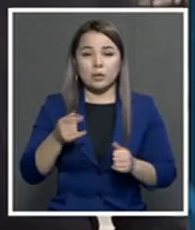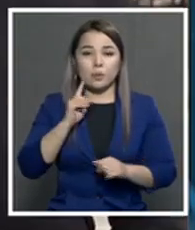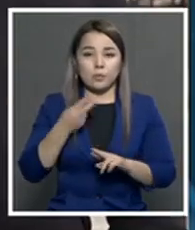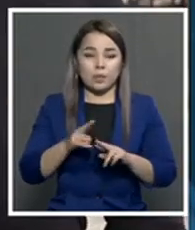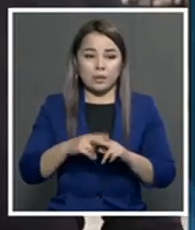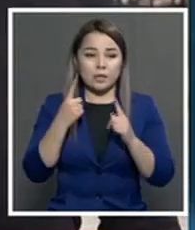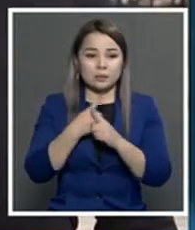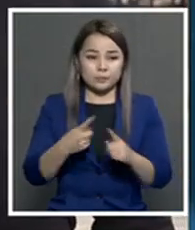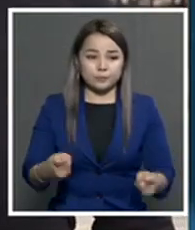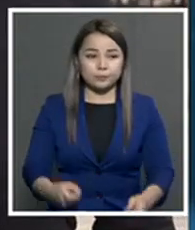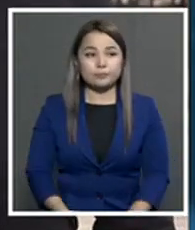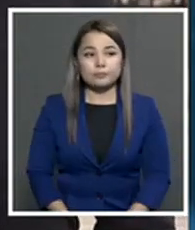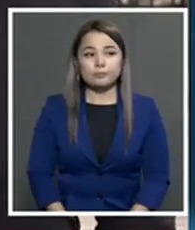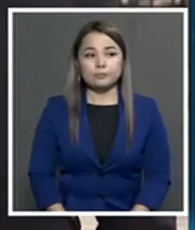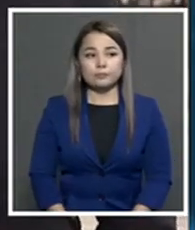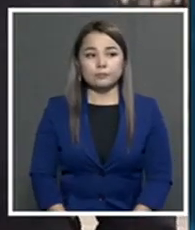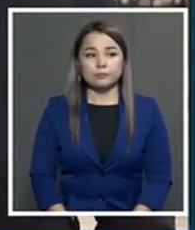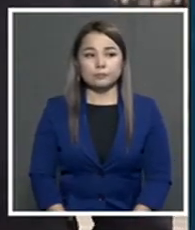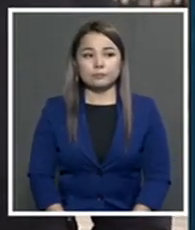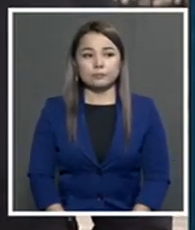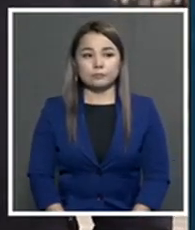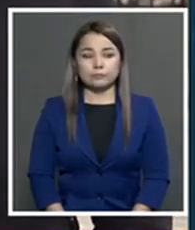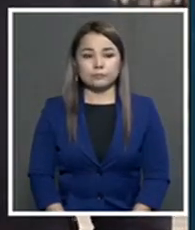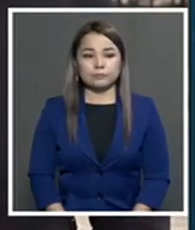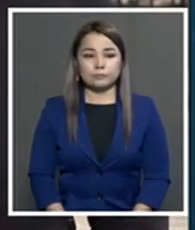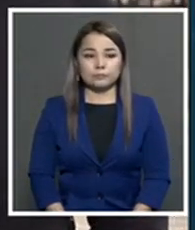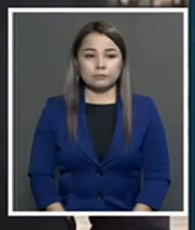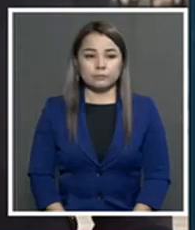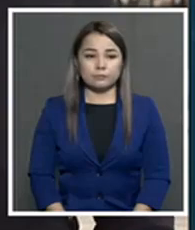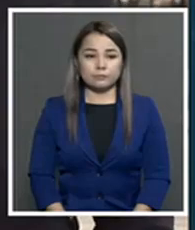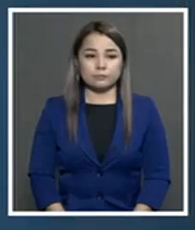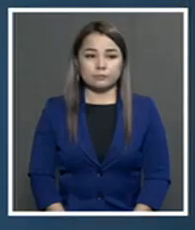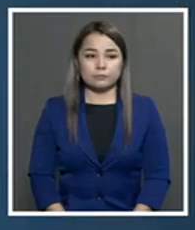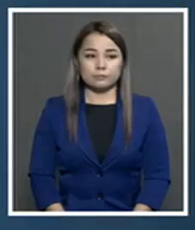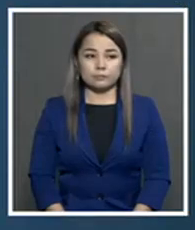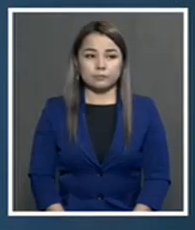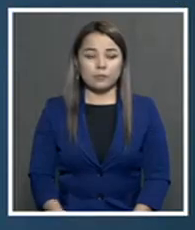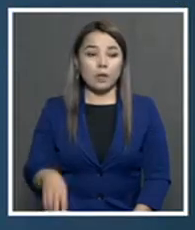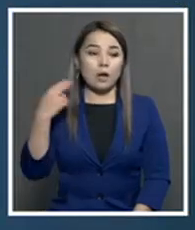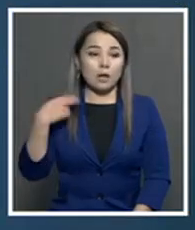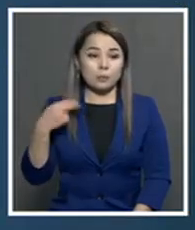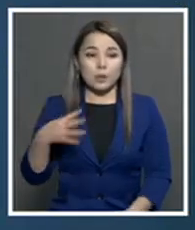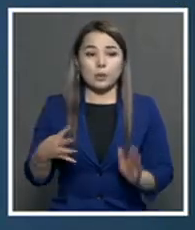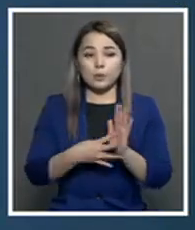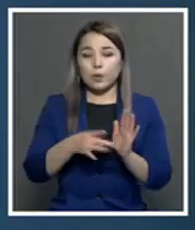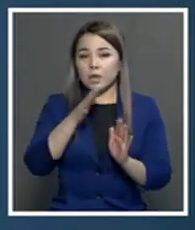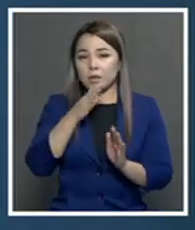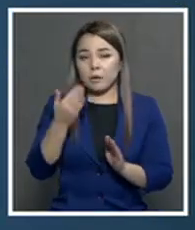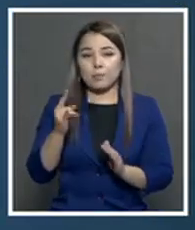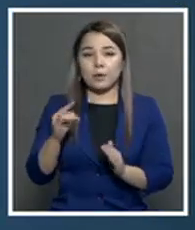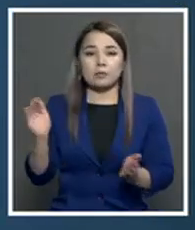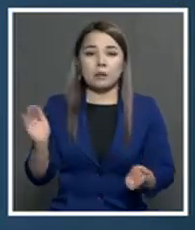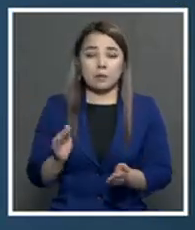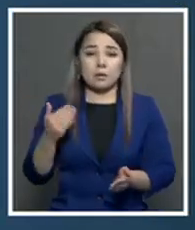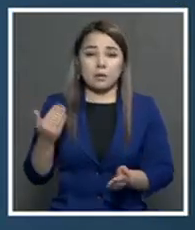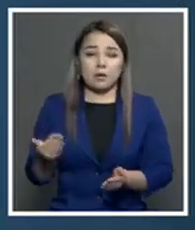осы. Армангүл, сөз кезегі өзіңде. Рахмет, Сағындық. Ақтөбеде 9 жасар бала ауруханада